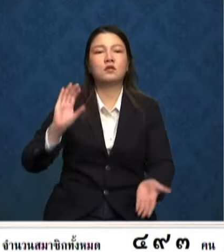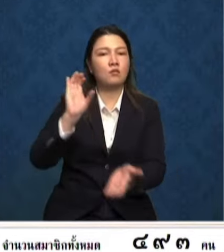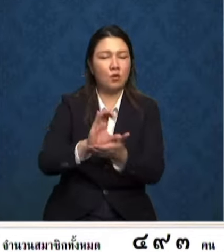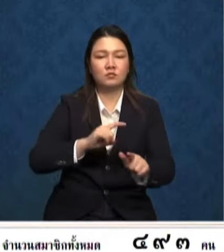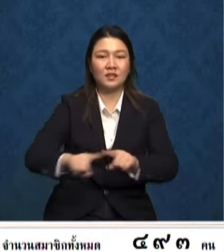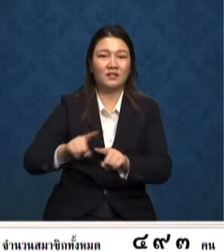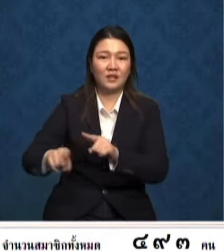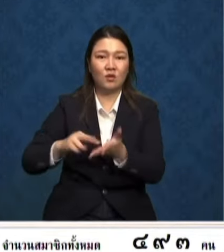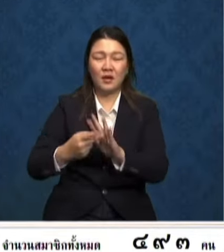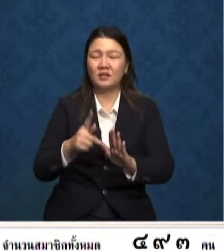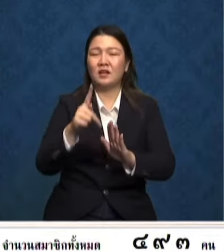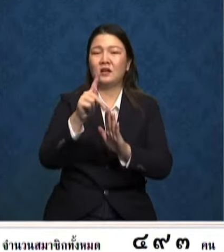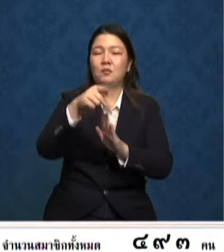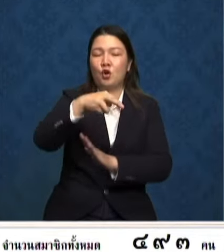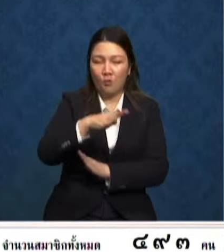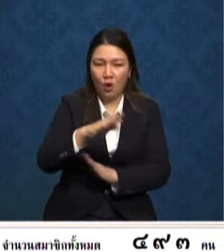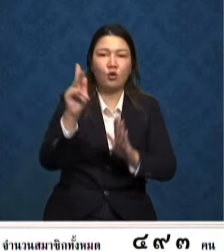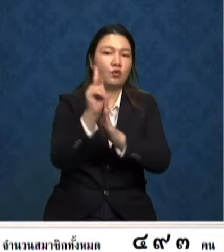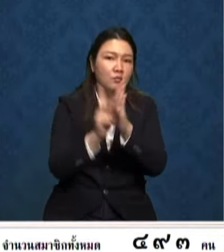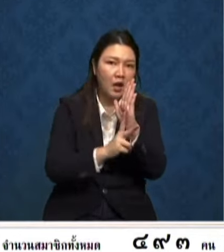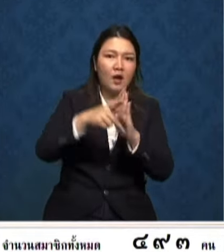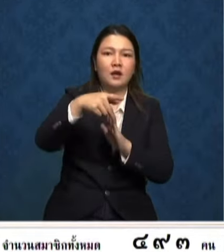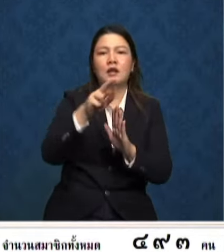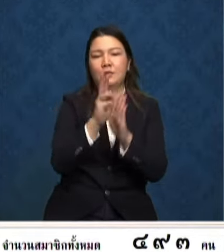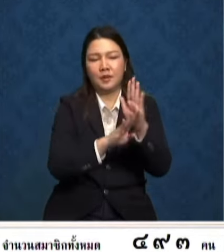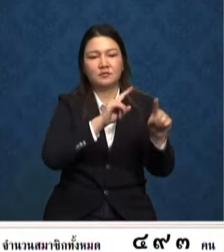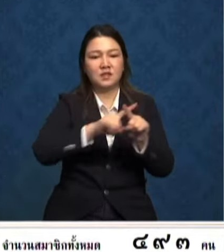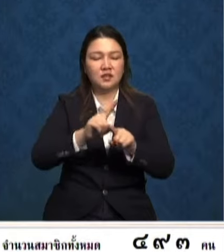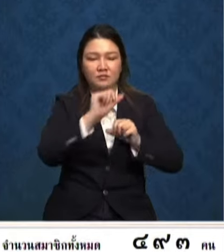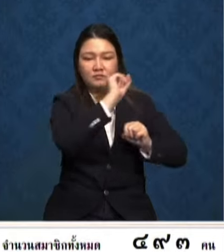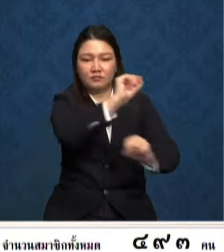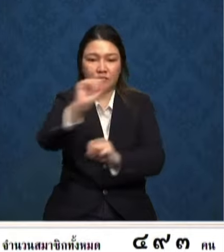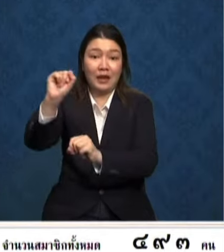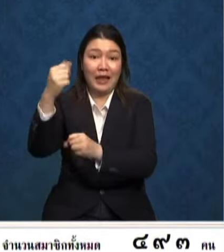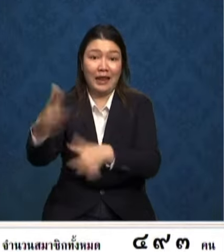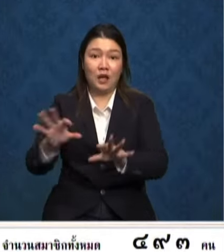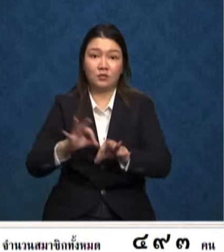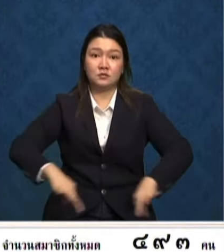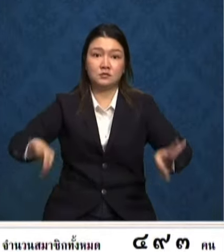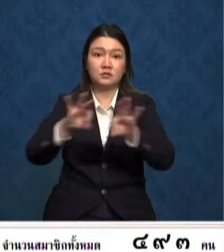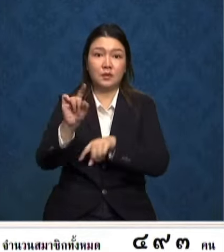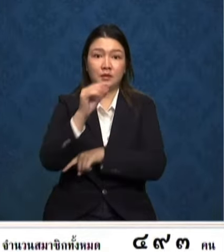งประกาศและระเบียบต่างๆที่ออกมาแต่ผมต้องบอกก่อนว่า